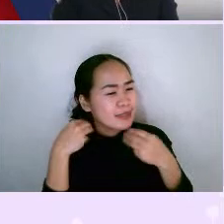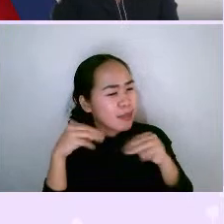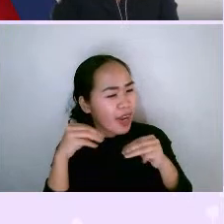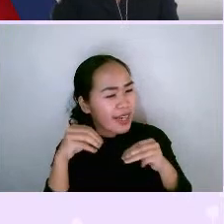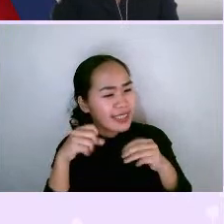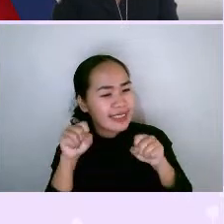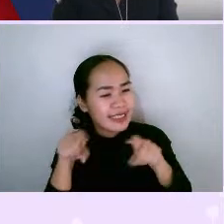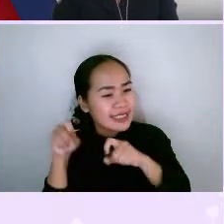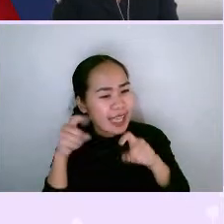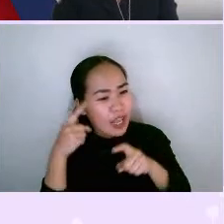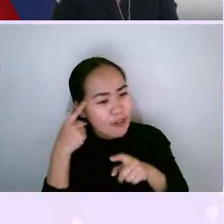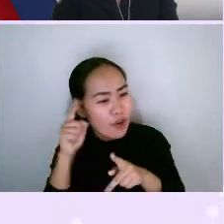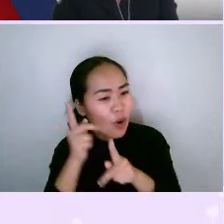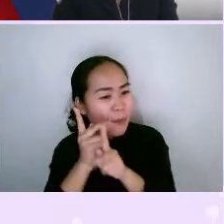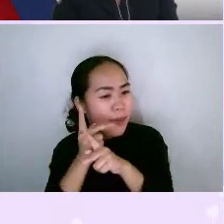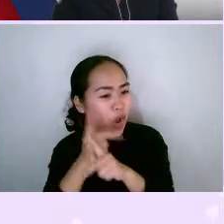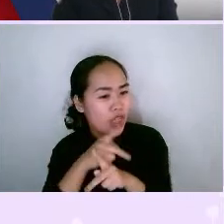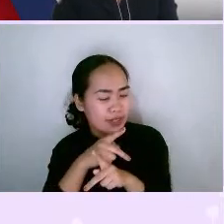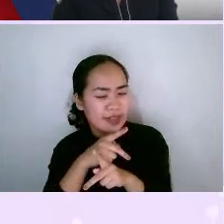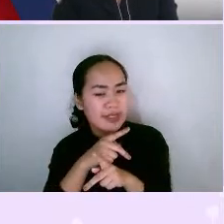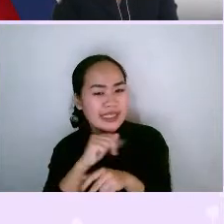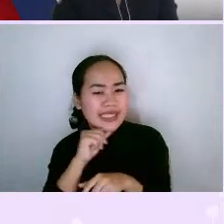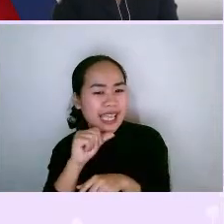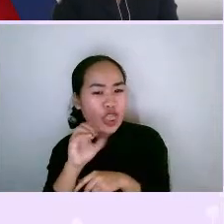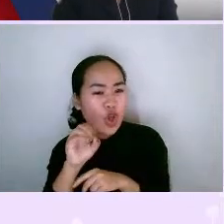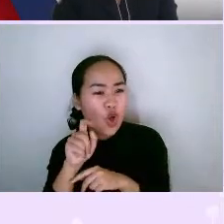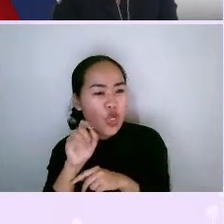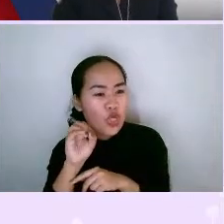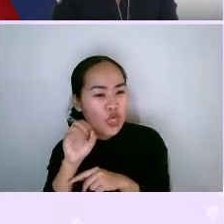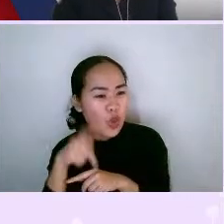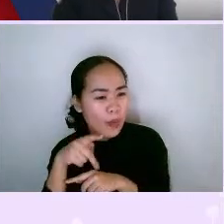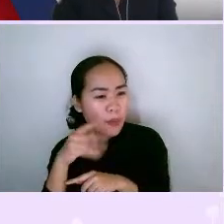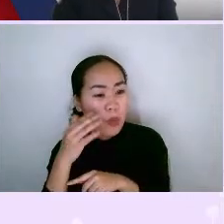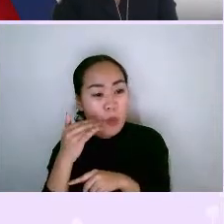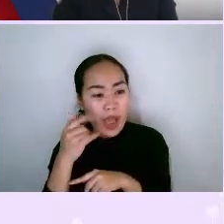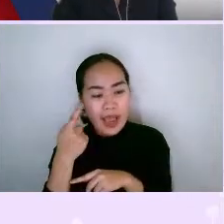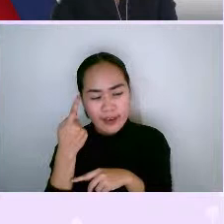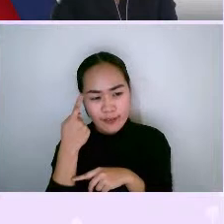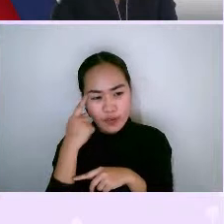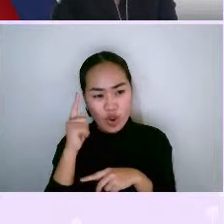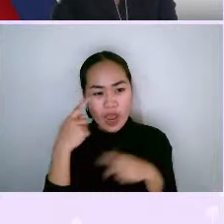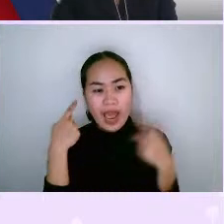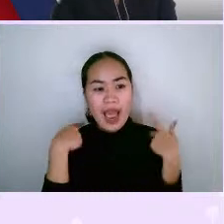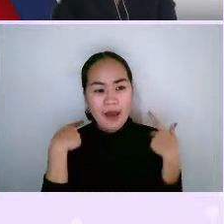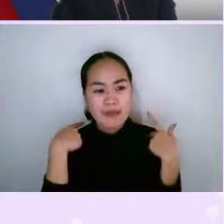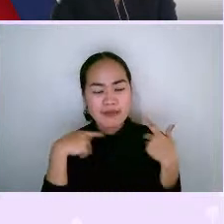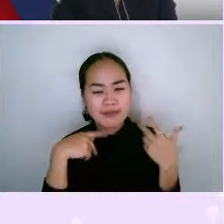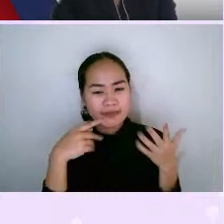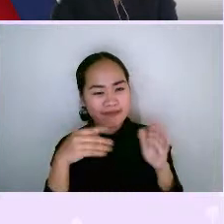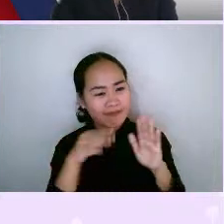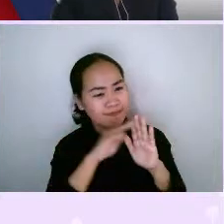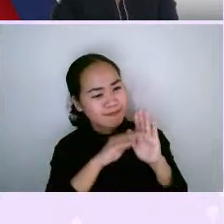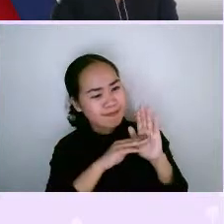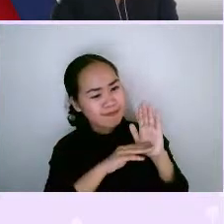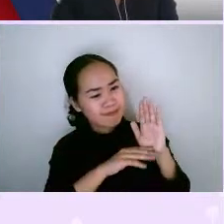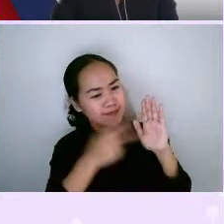po basta-basta pwedeng pumasok ang OTOP products sapagkat may sinusunod po kaming mga qualifications criteria. Isa na dito